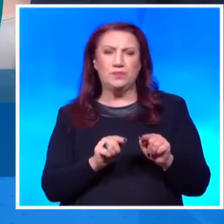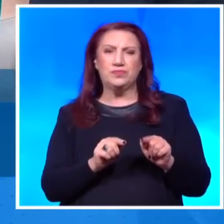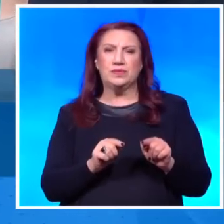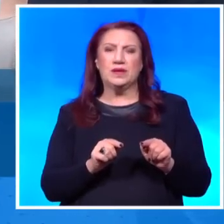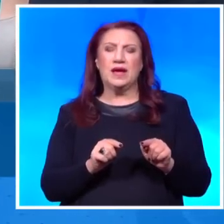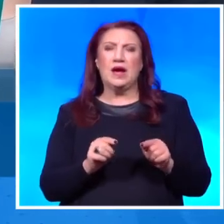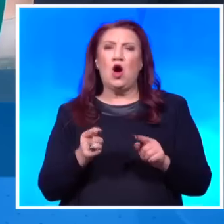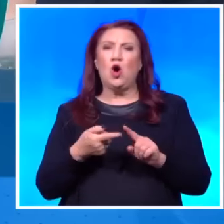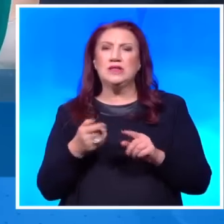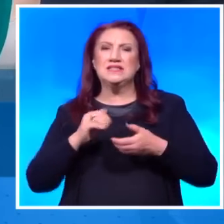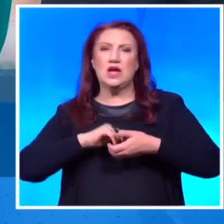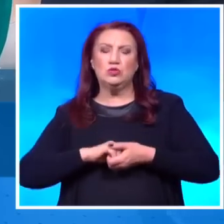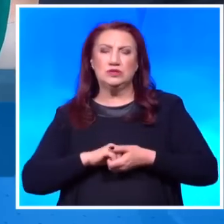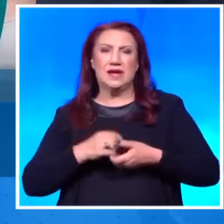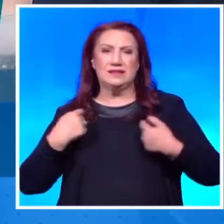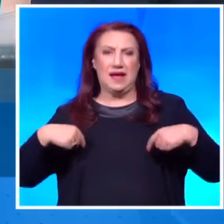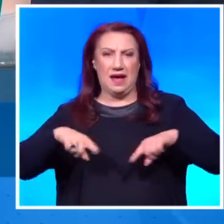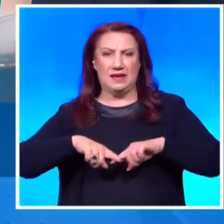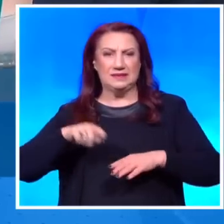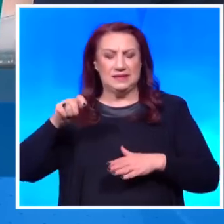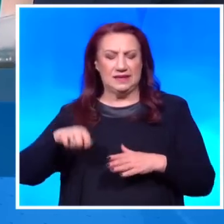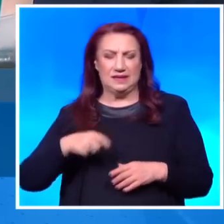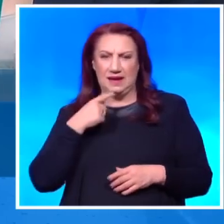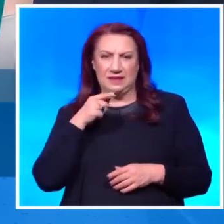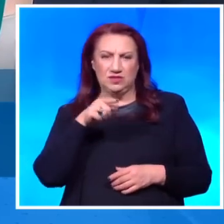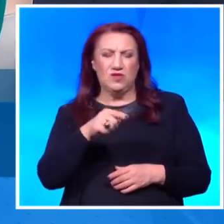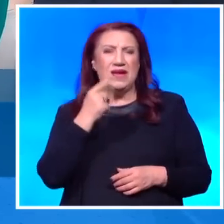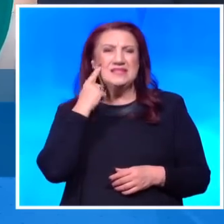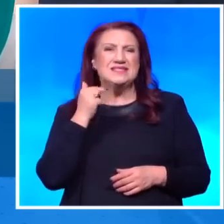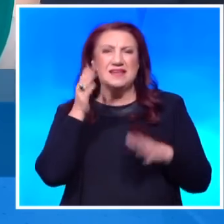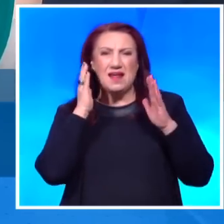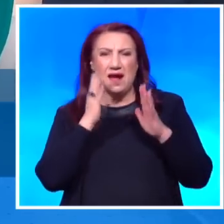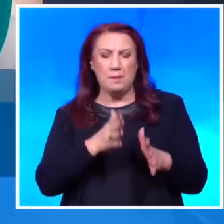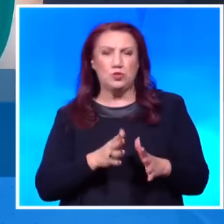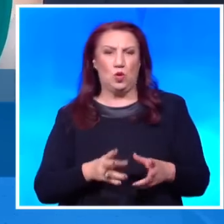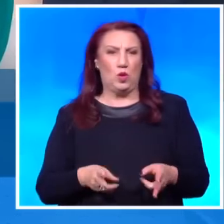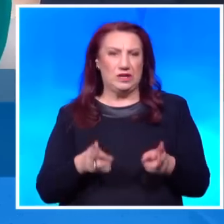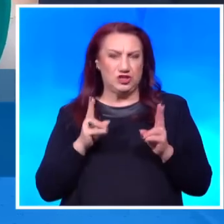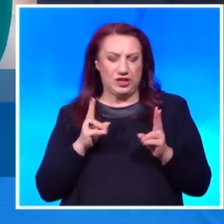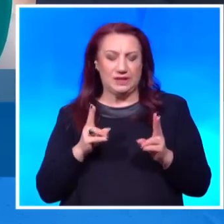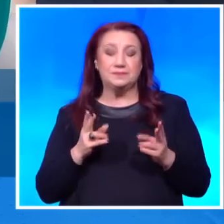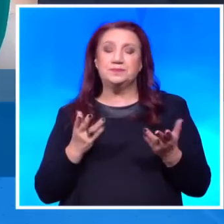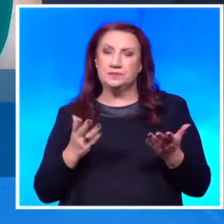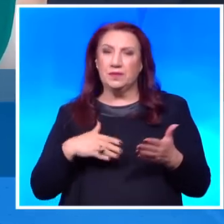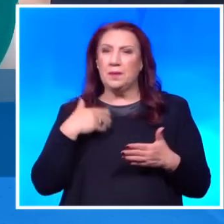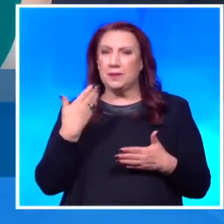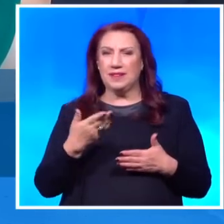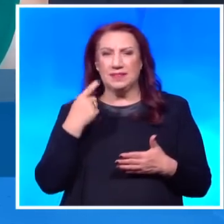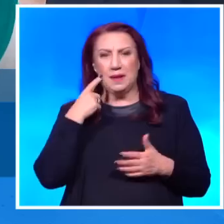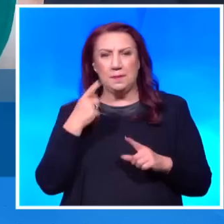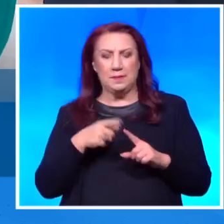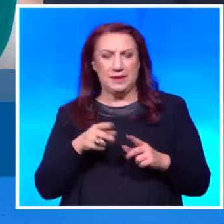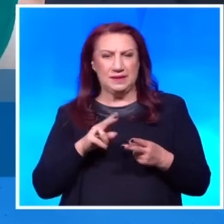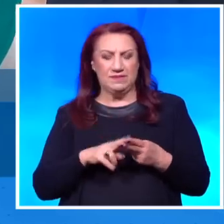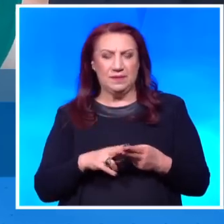определиха решението на прокурорската колегия, като цитирам, поредното срамно решение, а в ефира на BTV правосъдният министър заяви, че ще